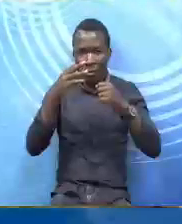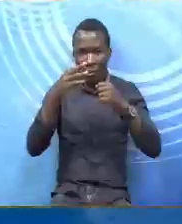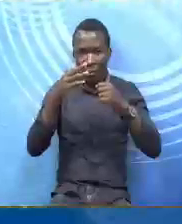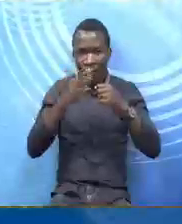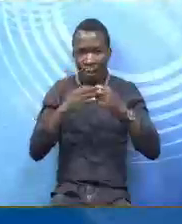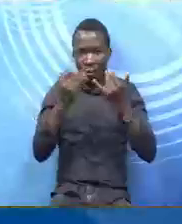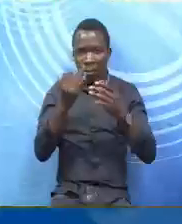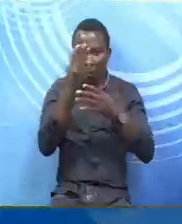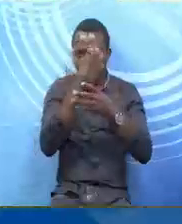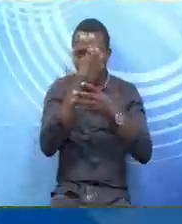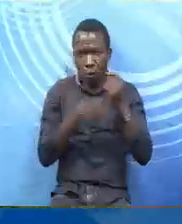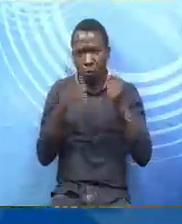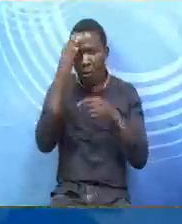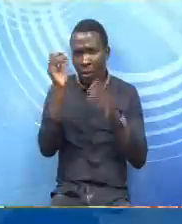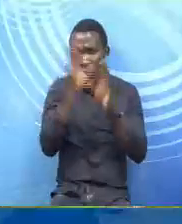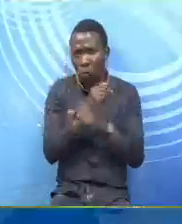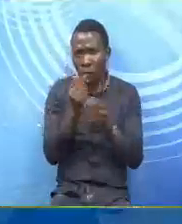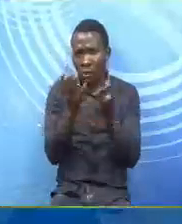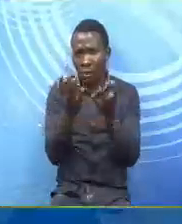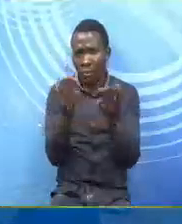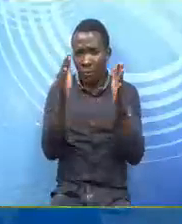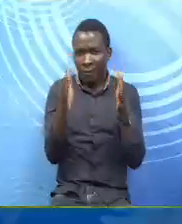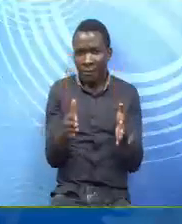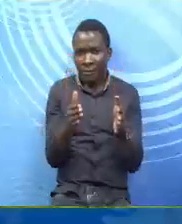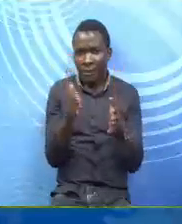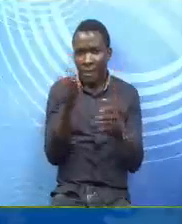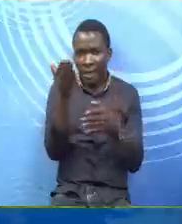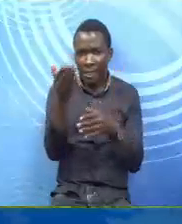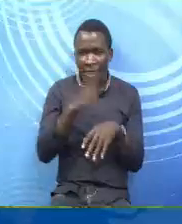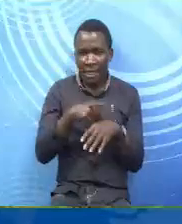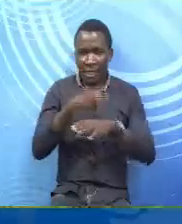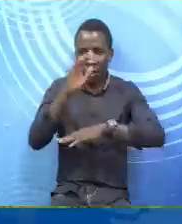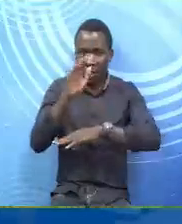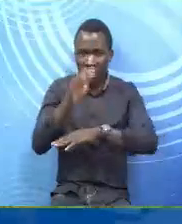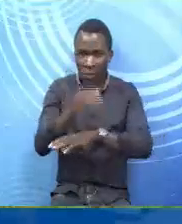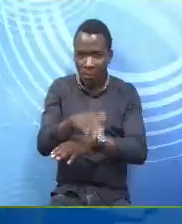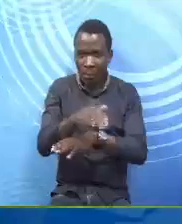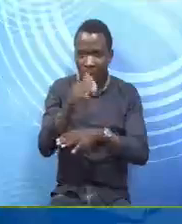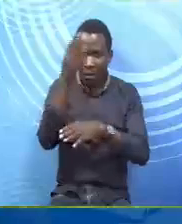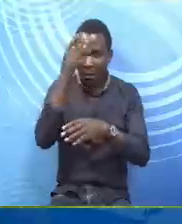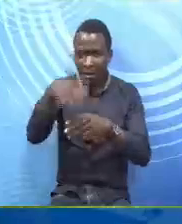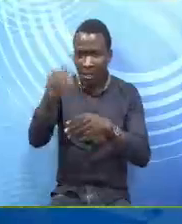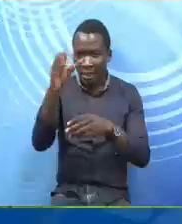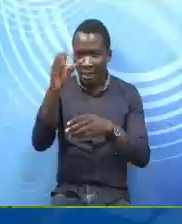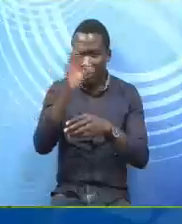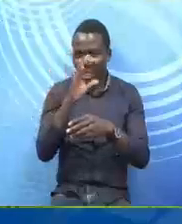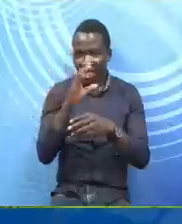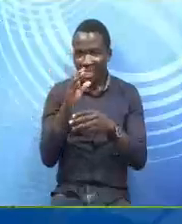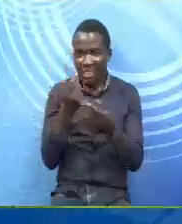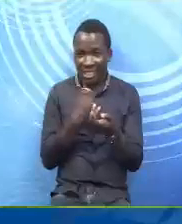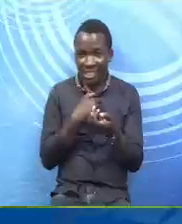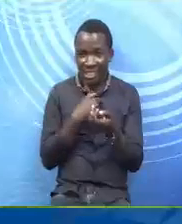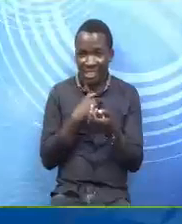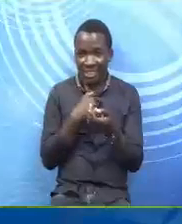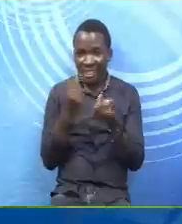kubura abakiriya ntabwo ino haba hagiye cy'amango bahaha igihe cy'umugoroba bitewe n'uko baba bagiye gushaka noneho igihe batahe nko